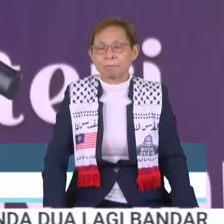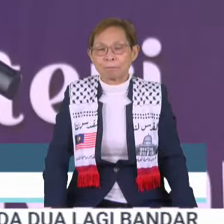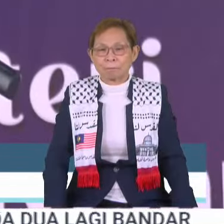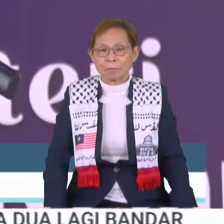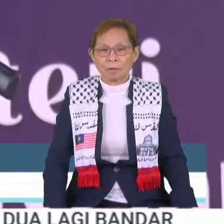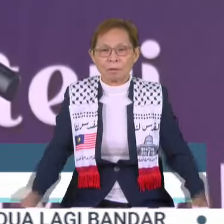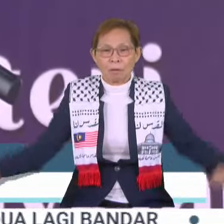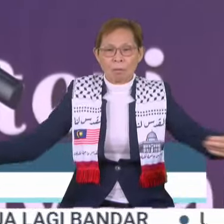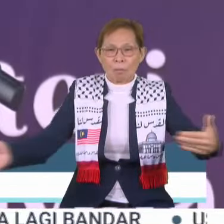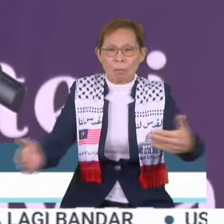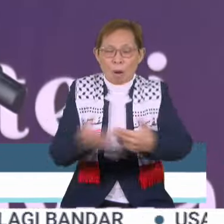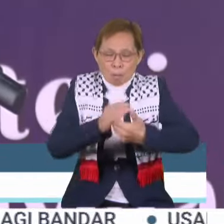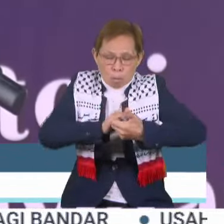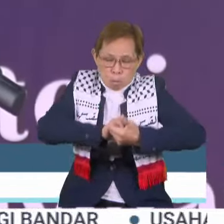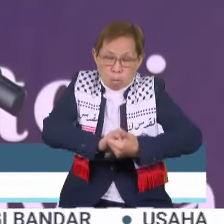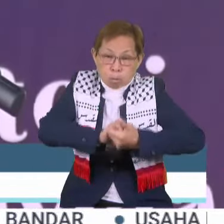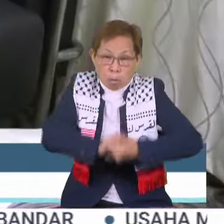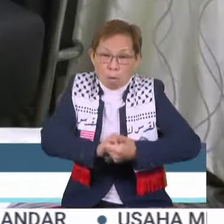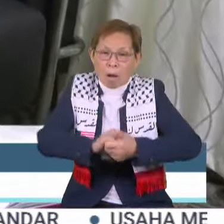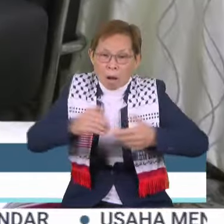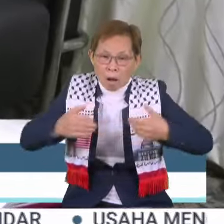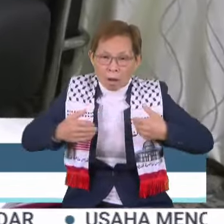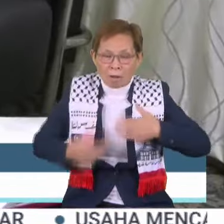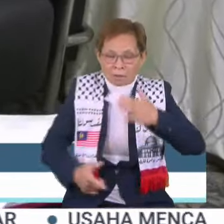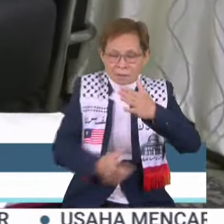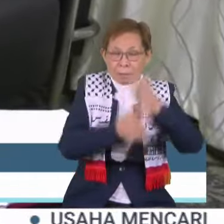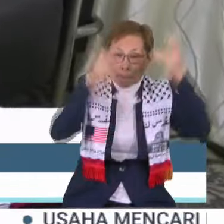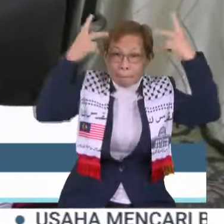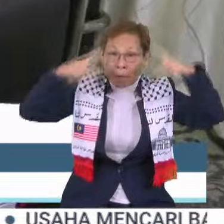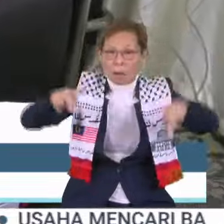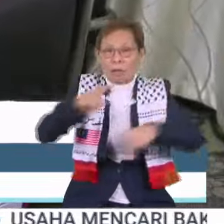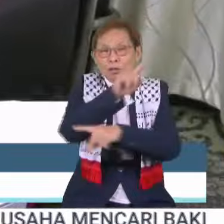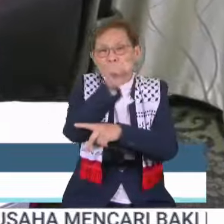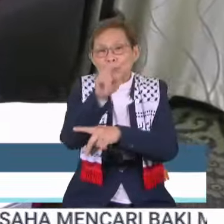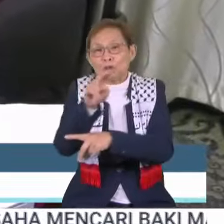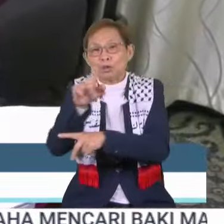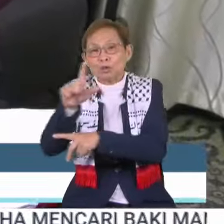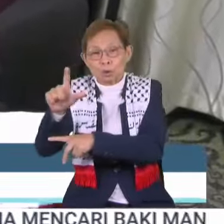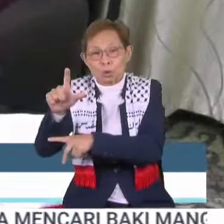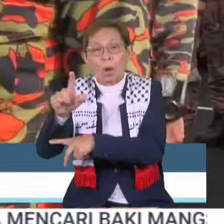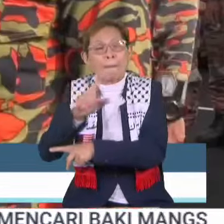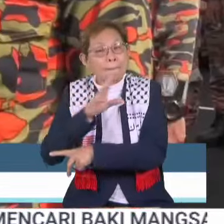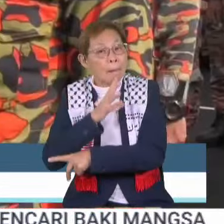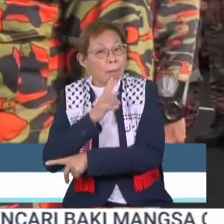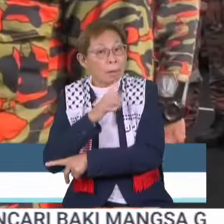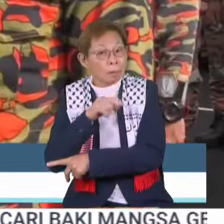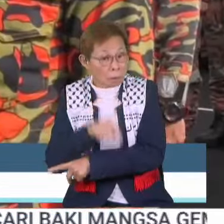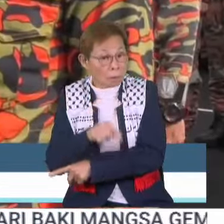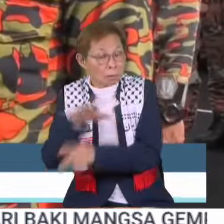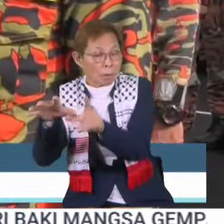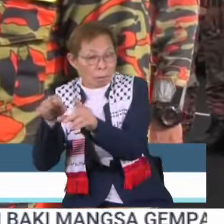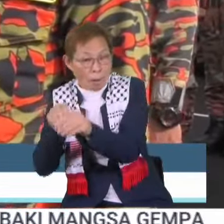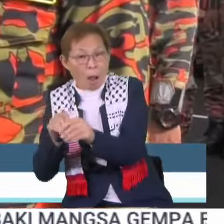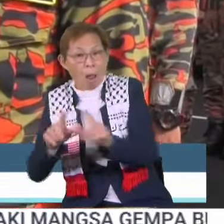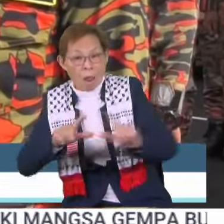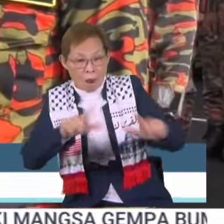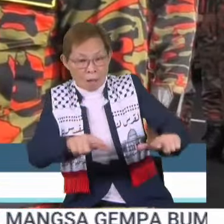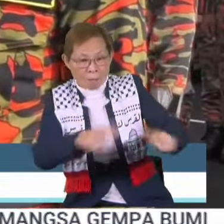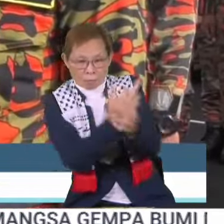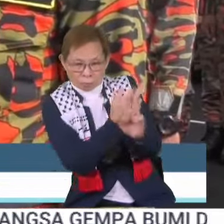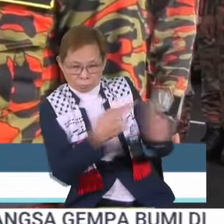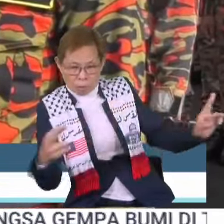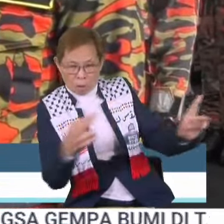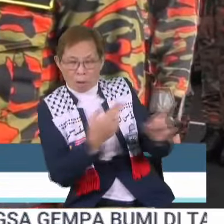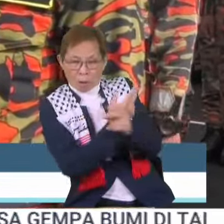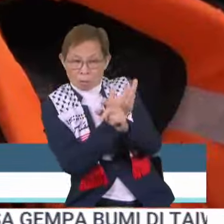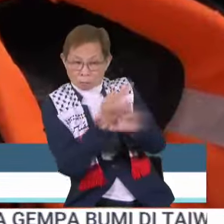Dapat merapatkan ukhuwah. Timbalan pengarahnya Zulfahmi Sutaji berkata ini termasuk meletakkan